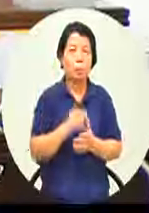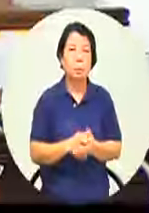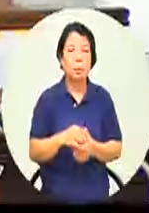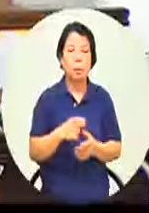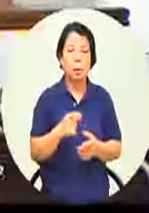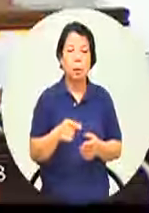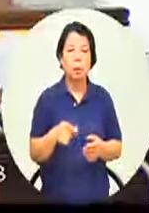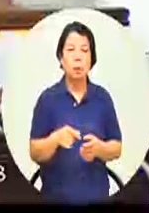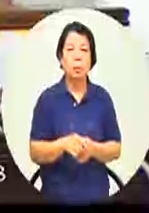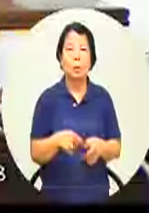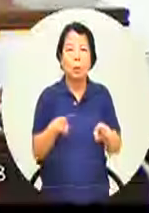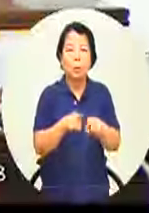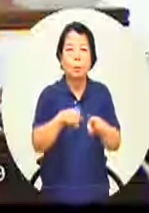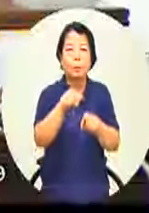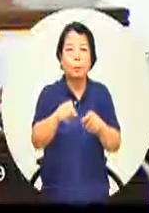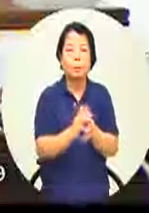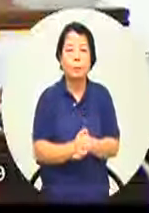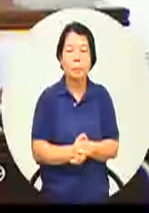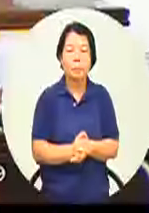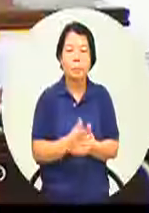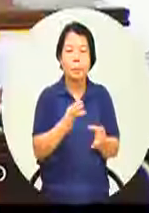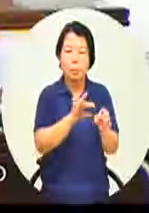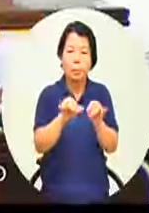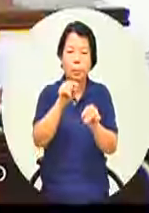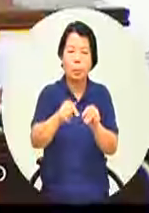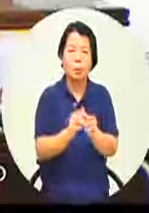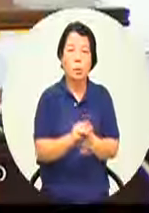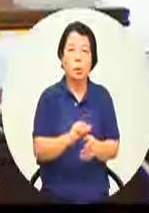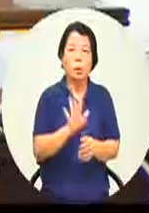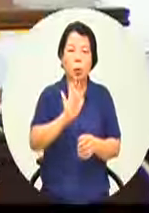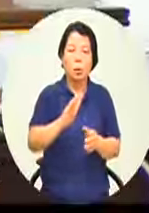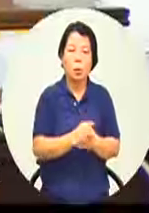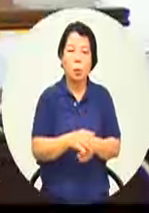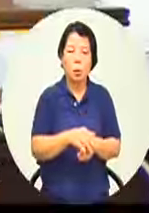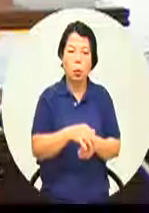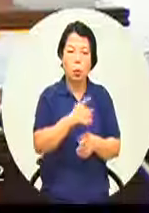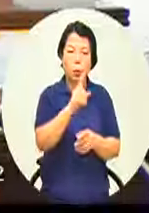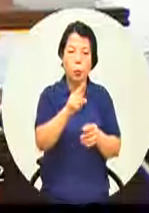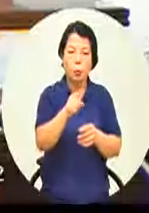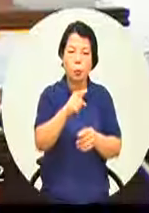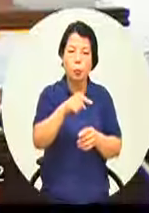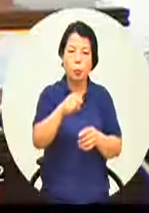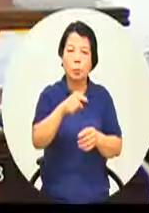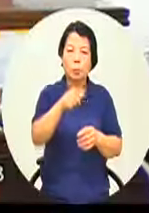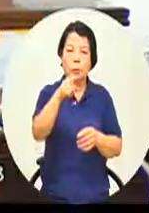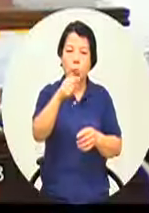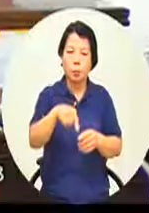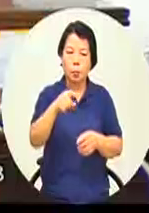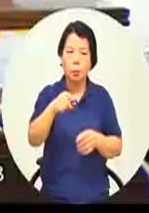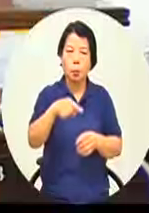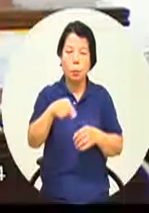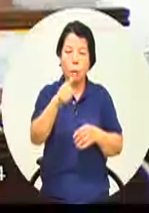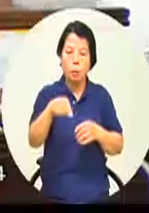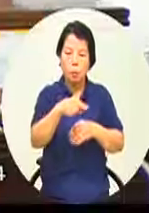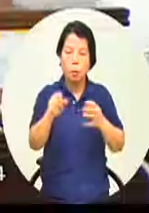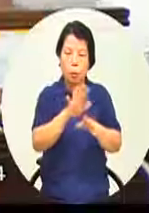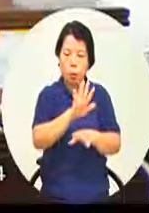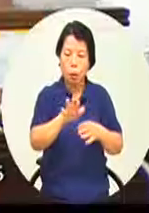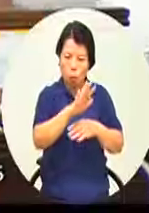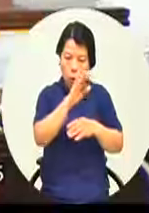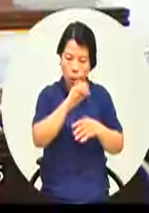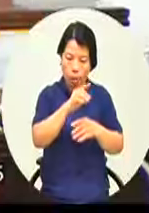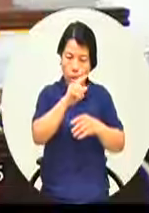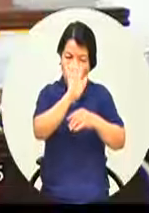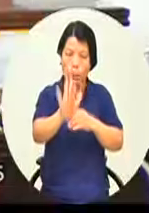是一个钠土而已，它是有一个离子反应在里面的，它遇到水就会膨胀，所以这